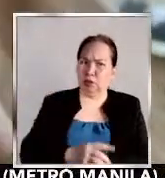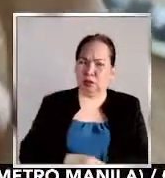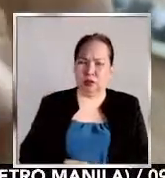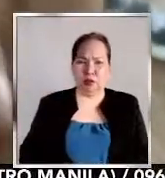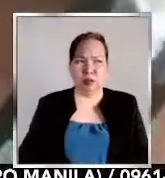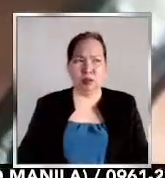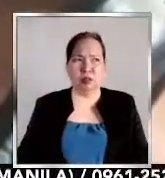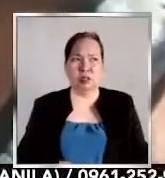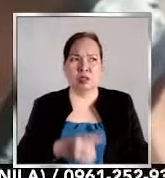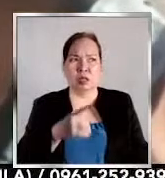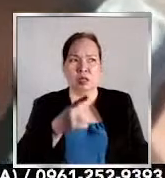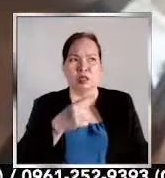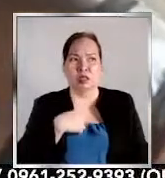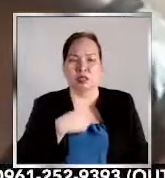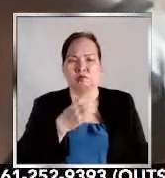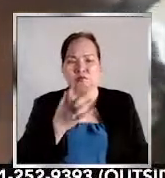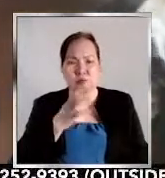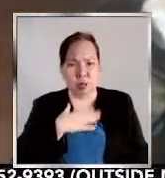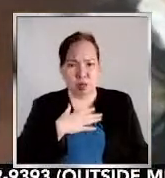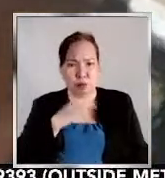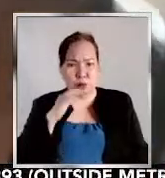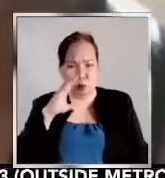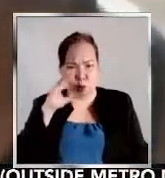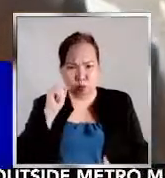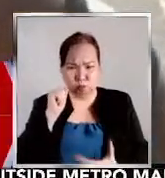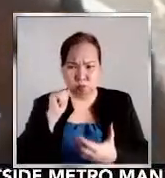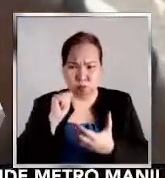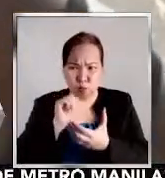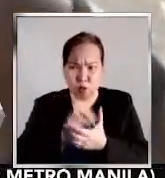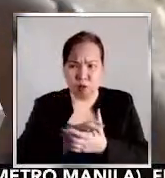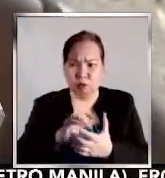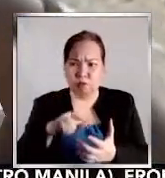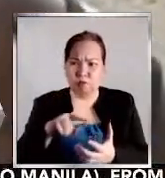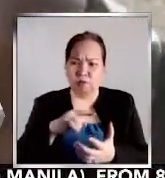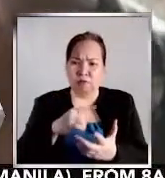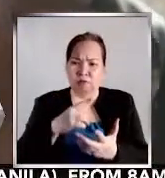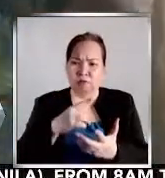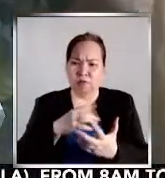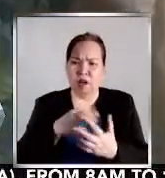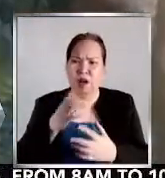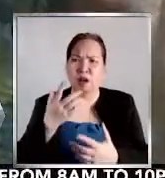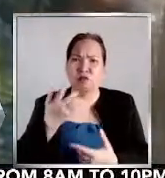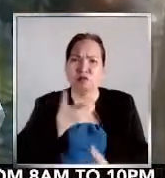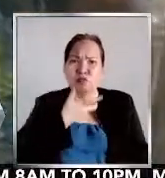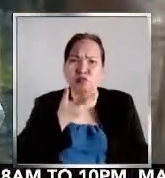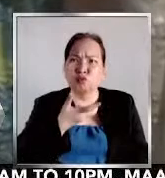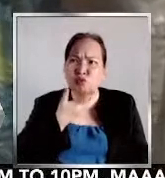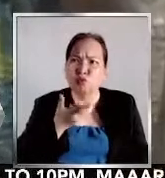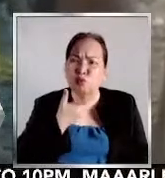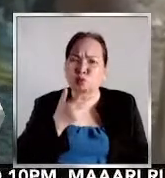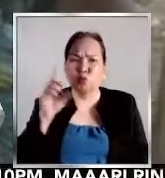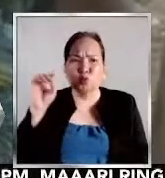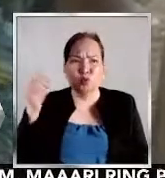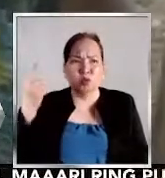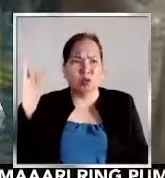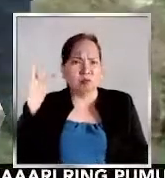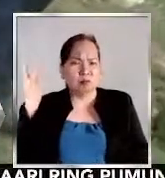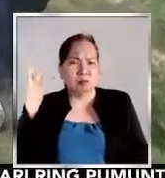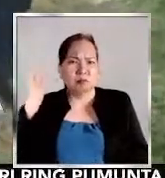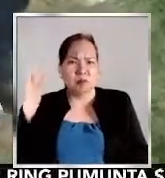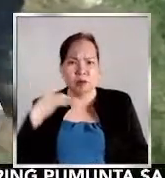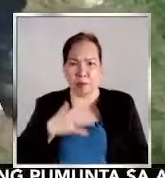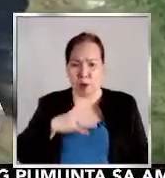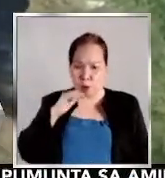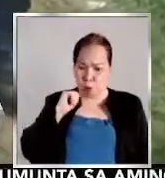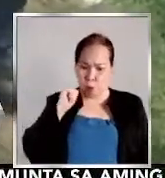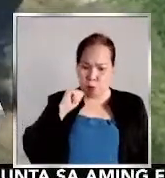po yung asawa ko. Nangiram po ako ng pambaril kasi nga po, maalulong po ang buntis sa asawa ko. Na may merwisyo rin po, nangangain po ng manok.